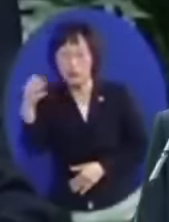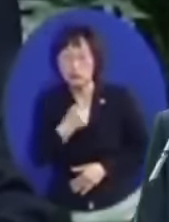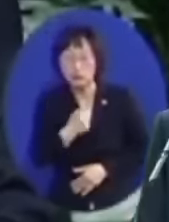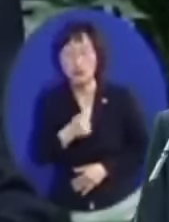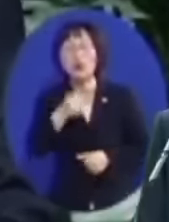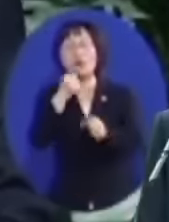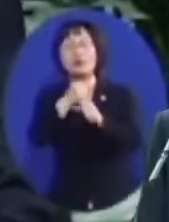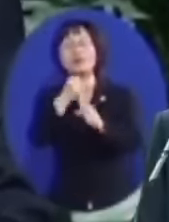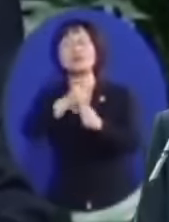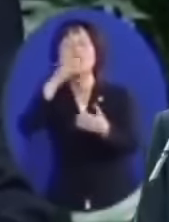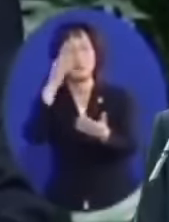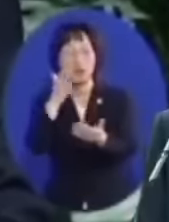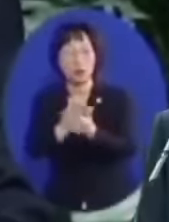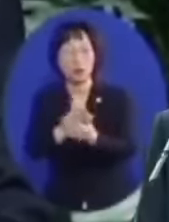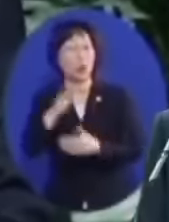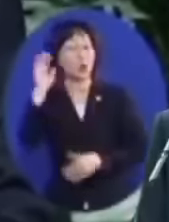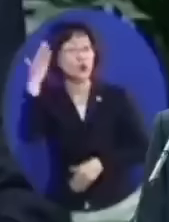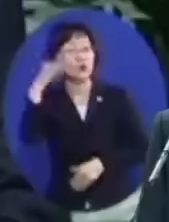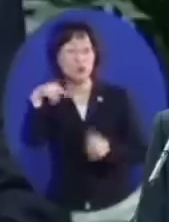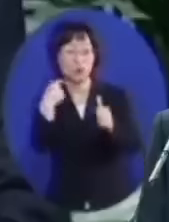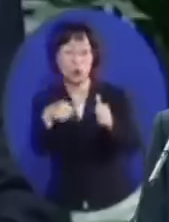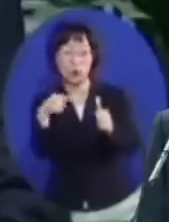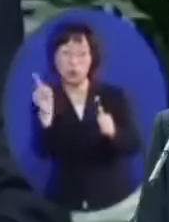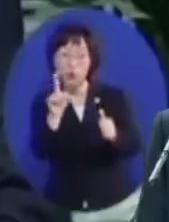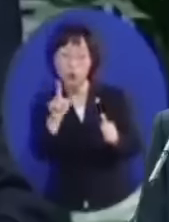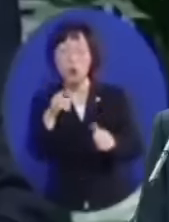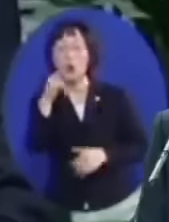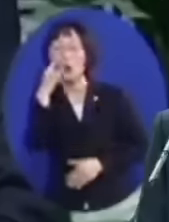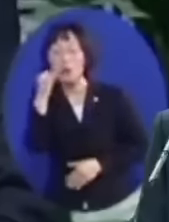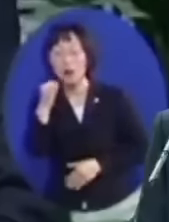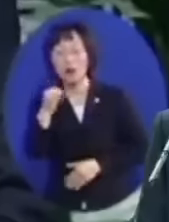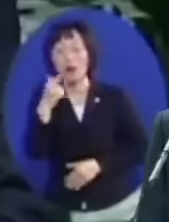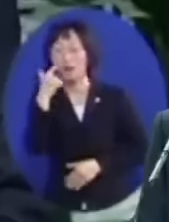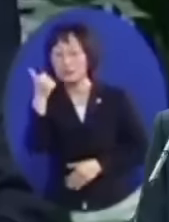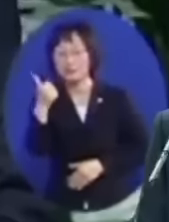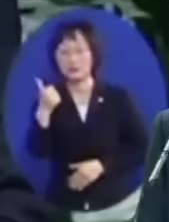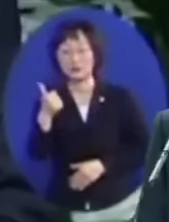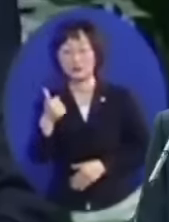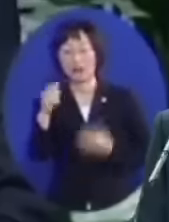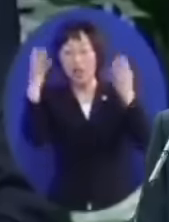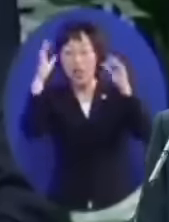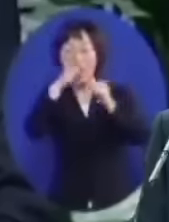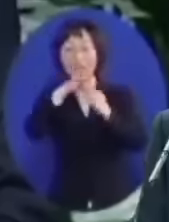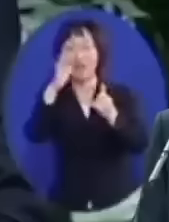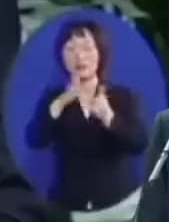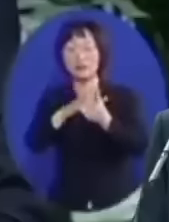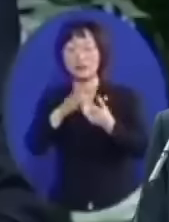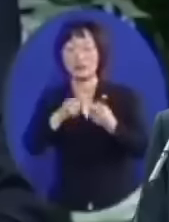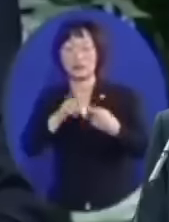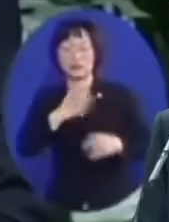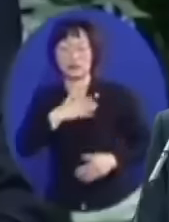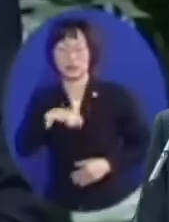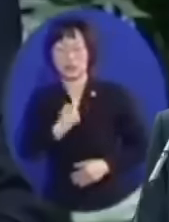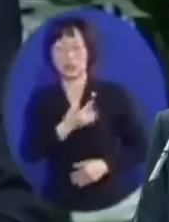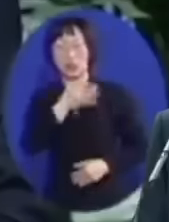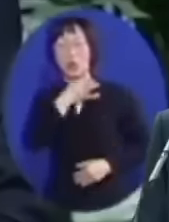말고요. 요사이 교육이라고 말하면 어머니가 아버지가 어린아이를 자기들이